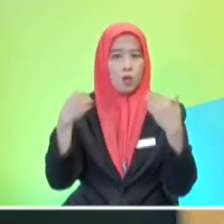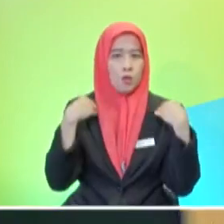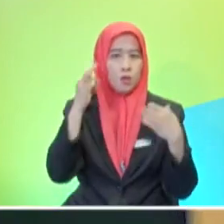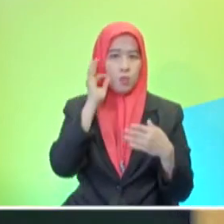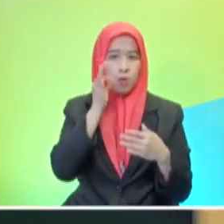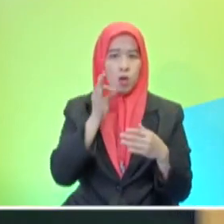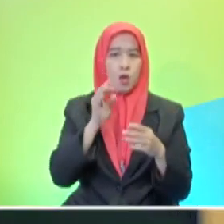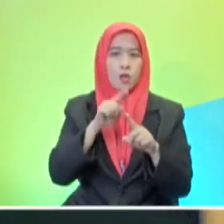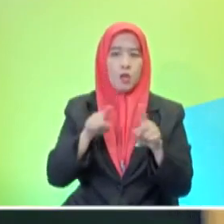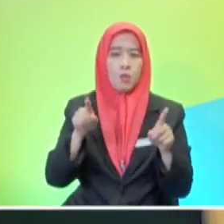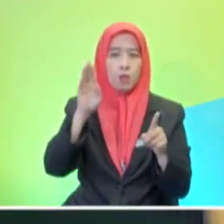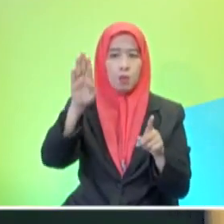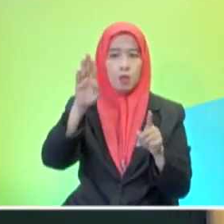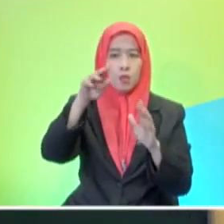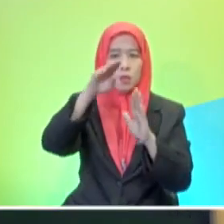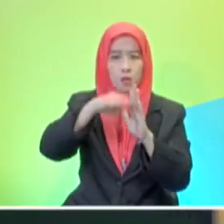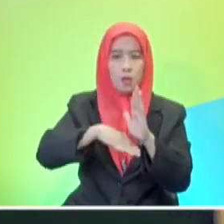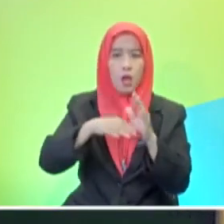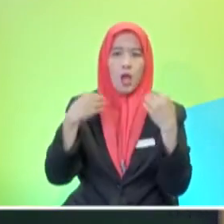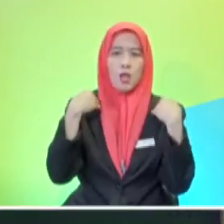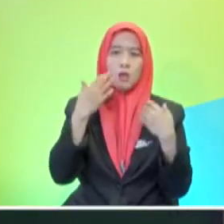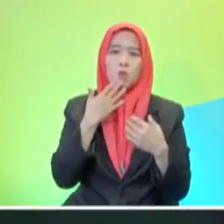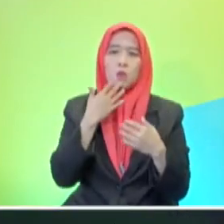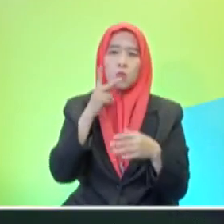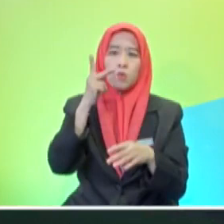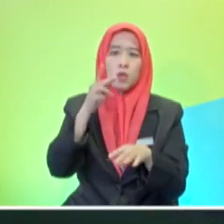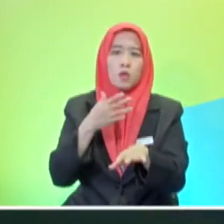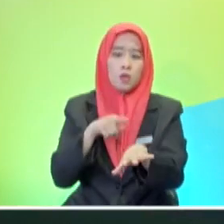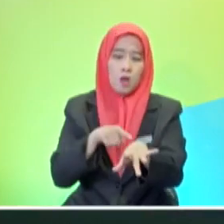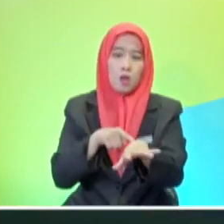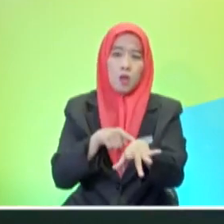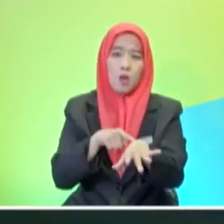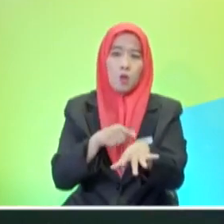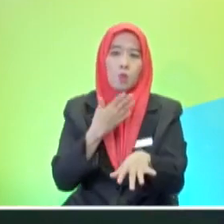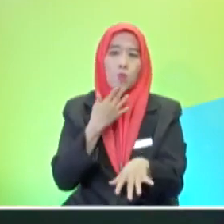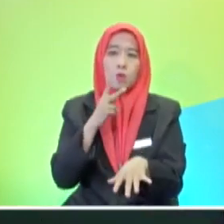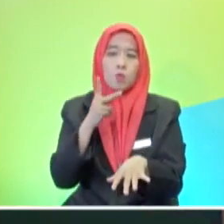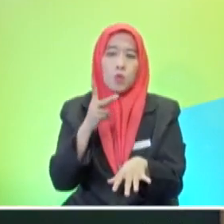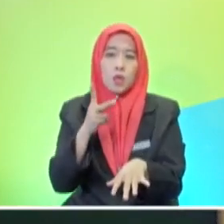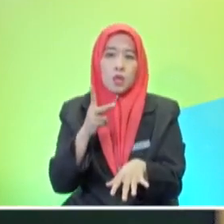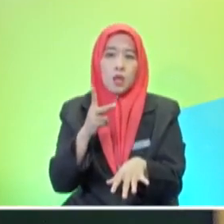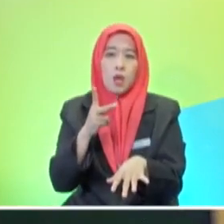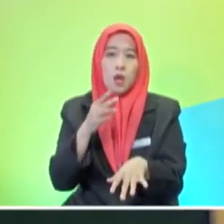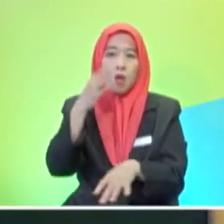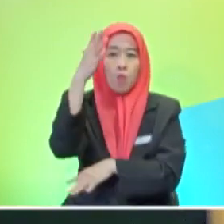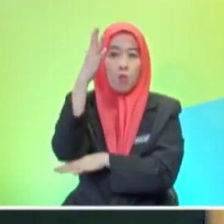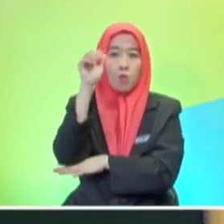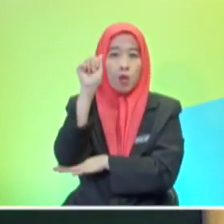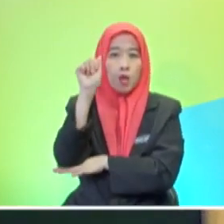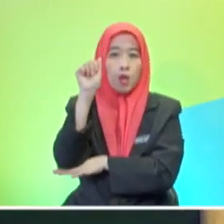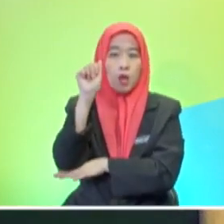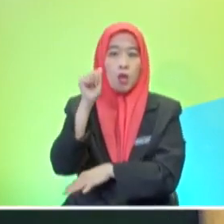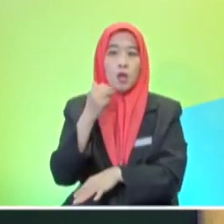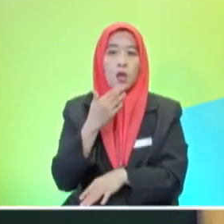dia lagi rendah dan dia ada kuning sikit. Daunnya kuning sikit kan? Okey, jadi pokok A daunnya lebih warna apa?